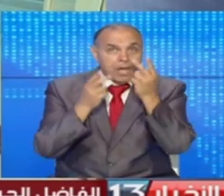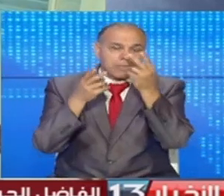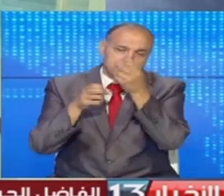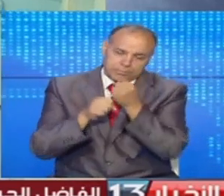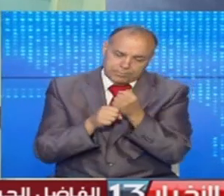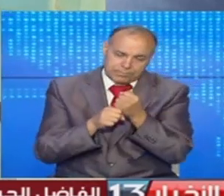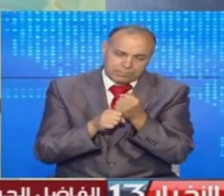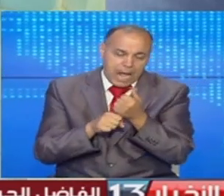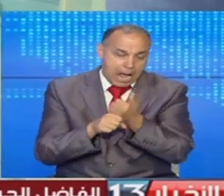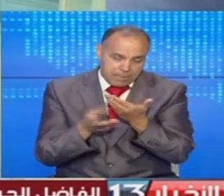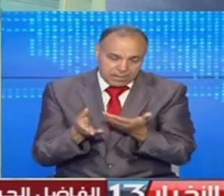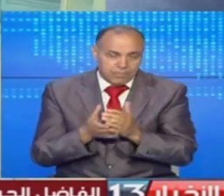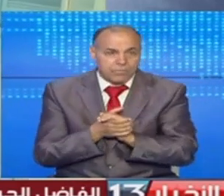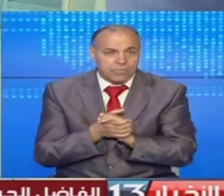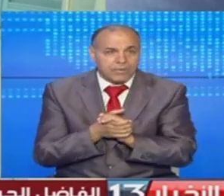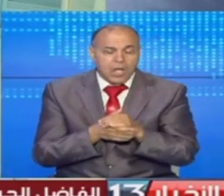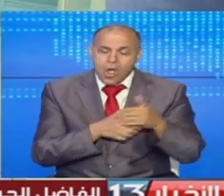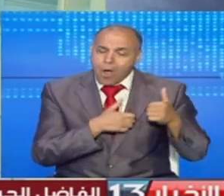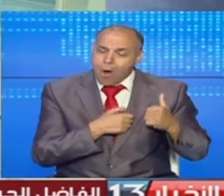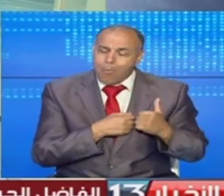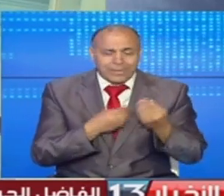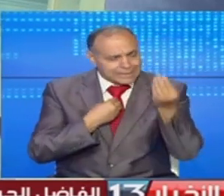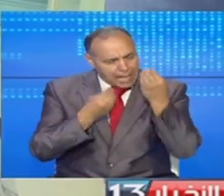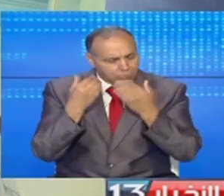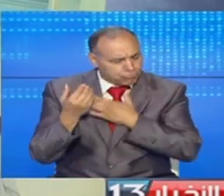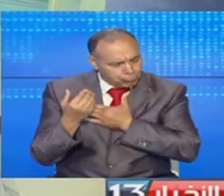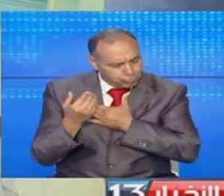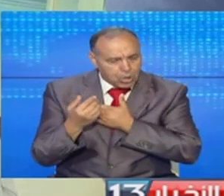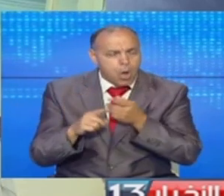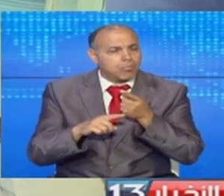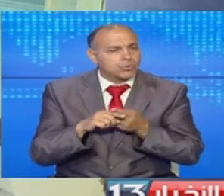ربي بالنسبة للمناسبة دي، حب في التعليم وفي